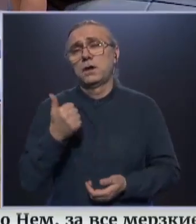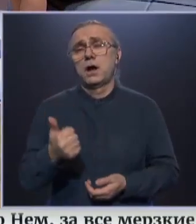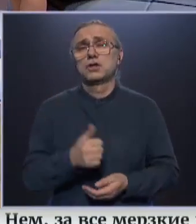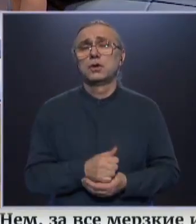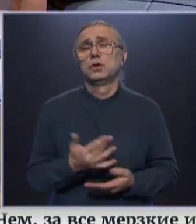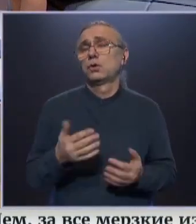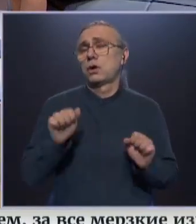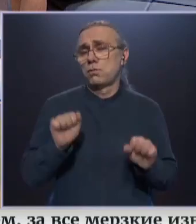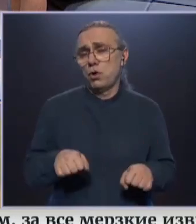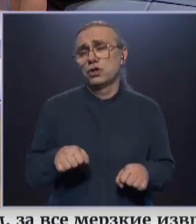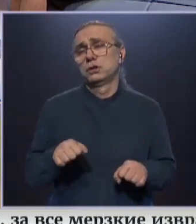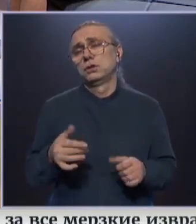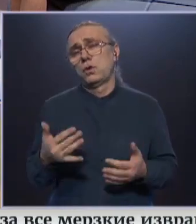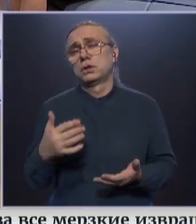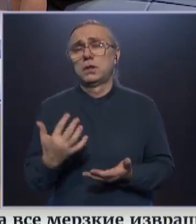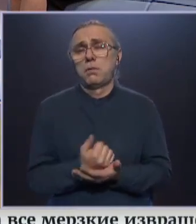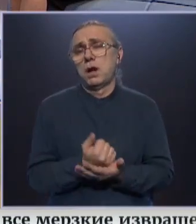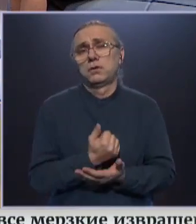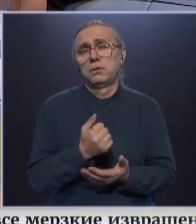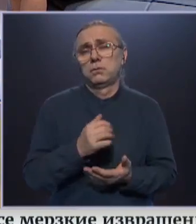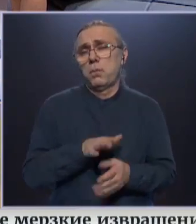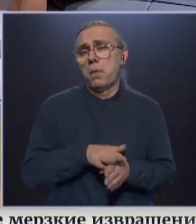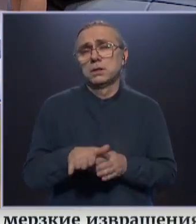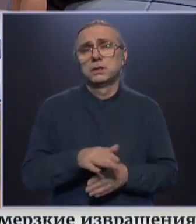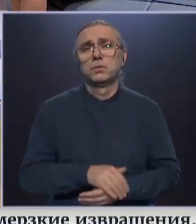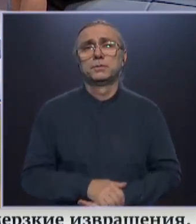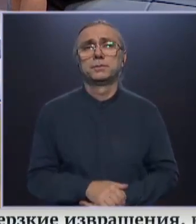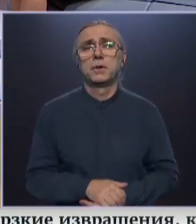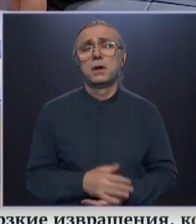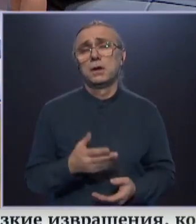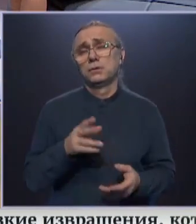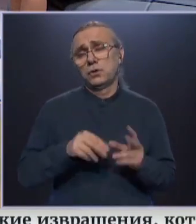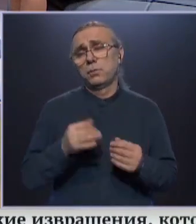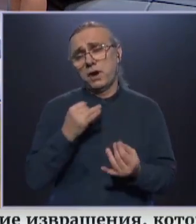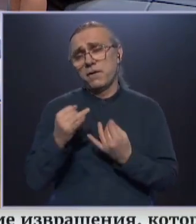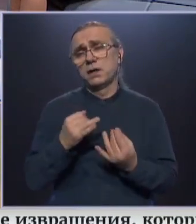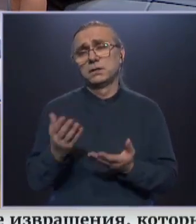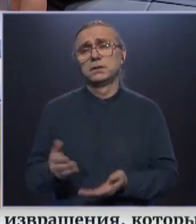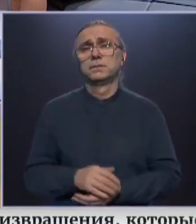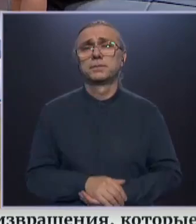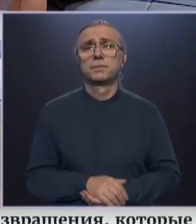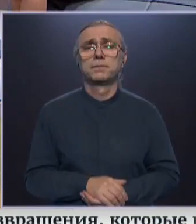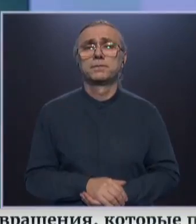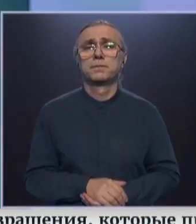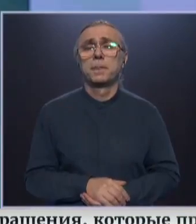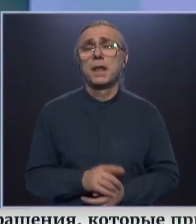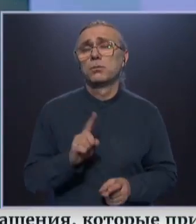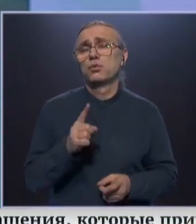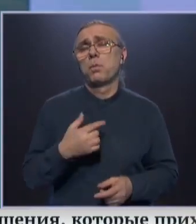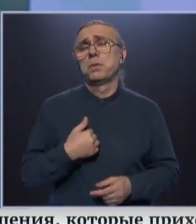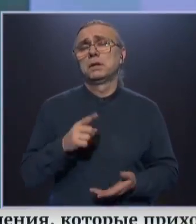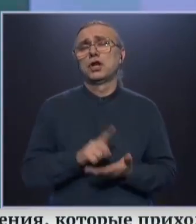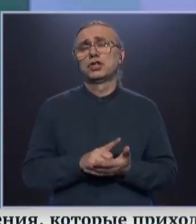сколько можешь, столько и зарабатывай по максимуму. Поговорить, договориться. Я считаю, да. Почему мы должны давать совет, вот